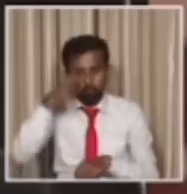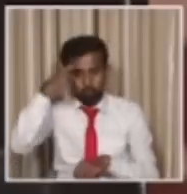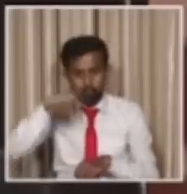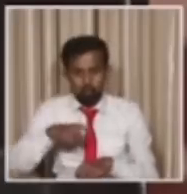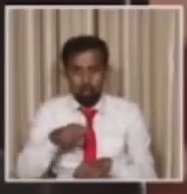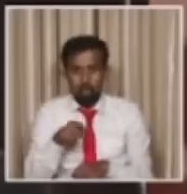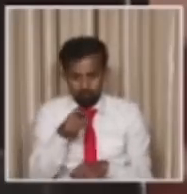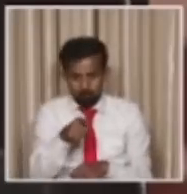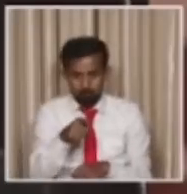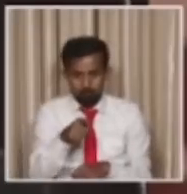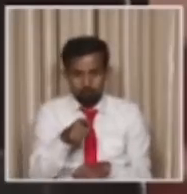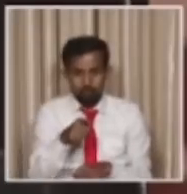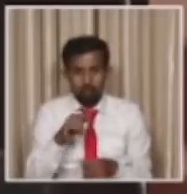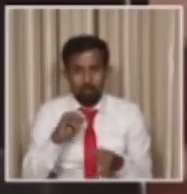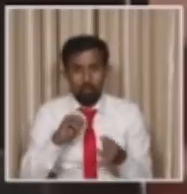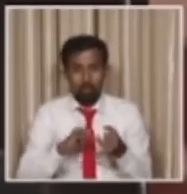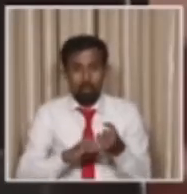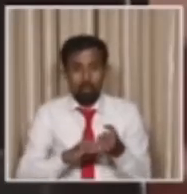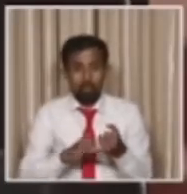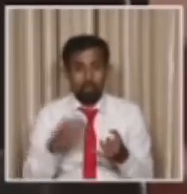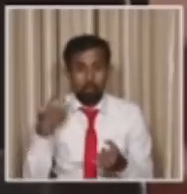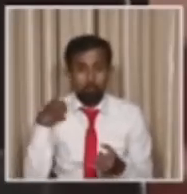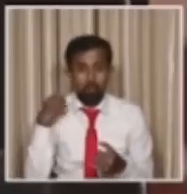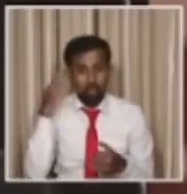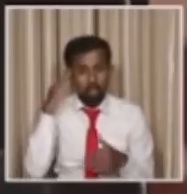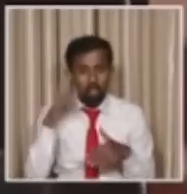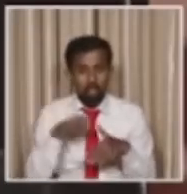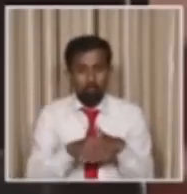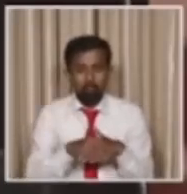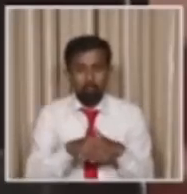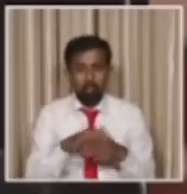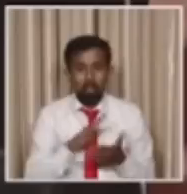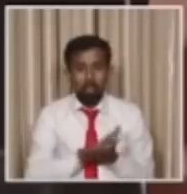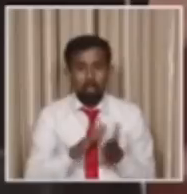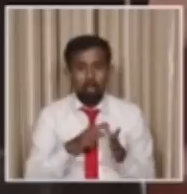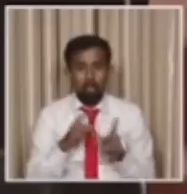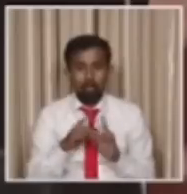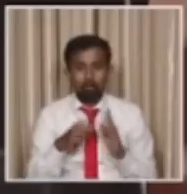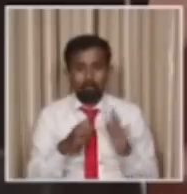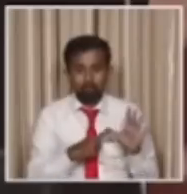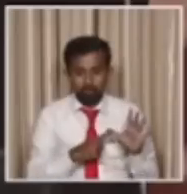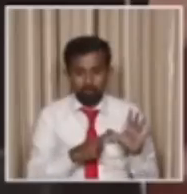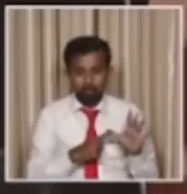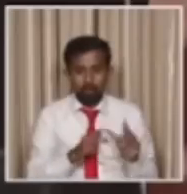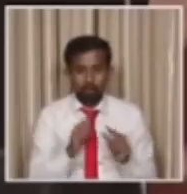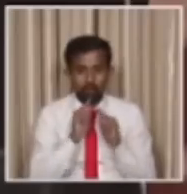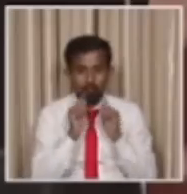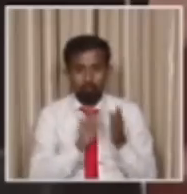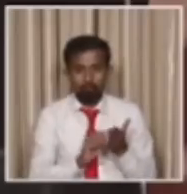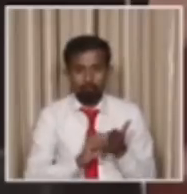තියෙනවද? සහරන්ගේ බිරිඳට වන හාදියාගේ ප්‍රකාශයන් මගින්